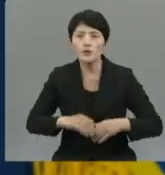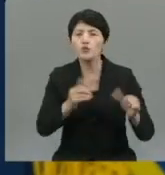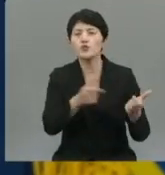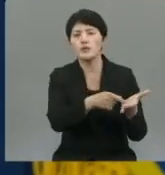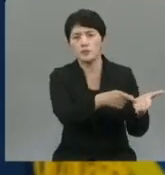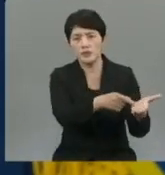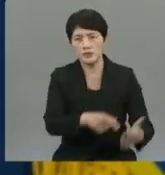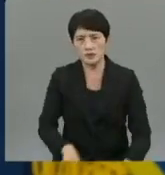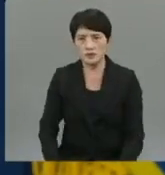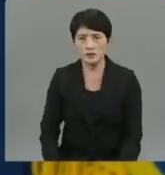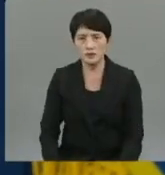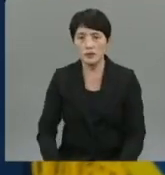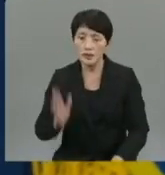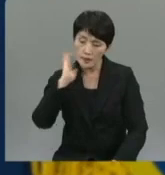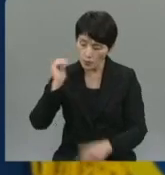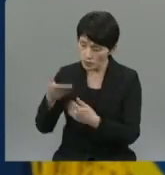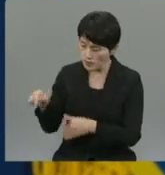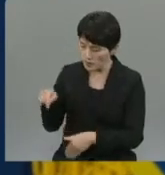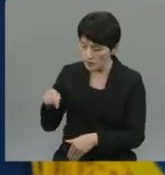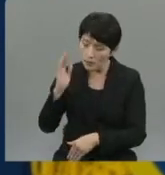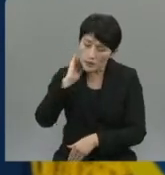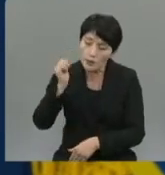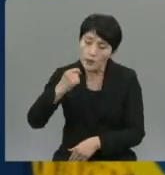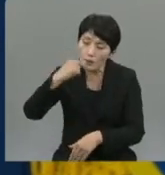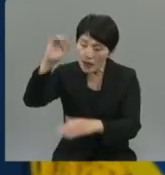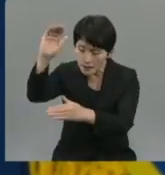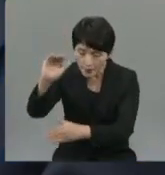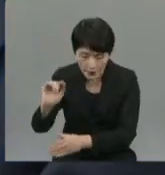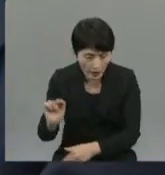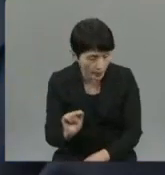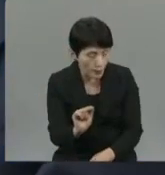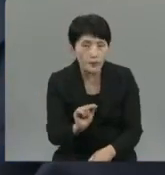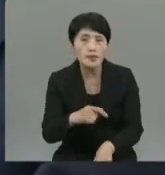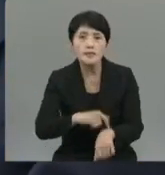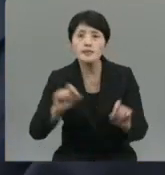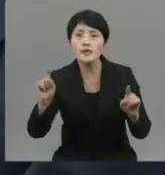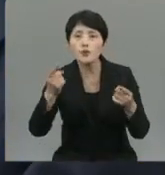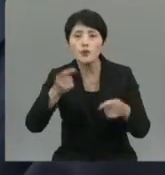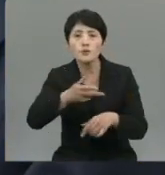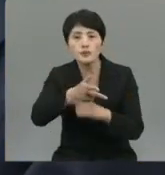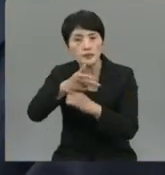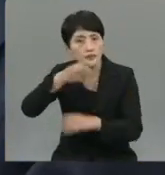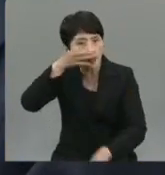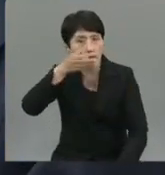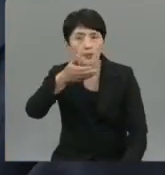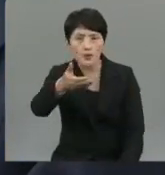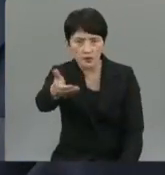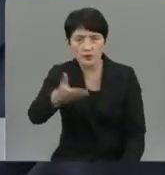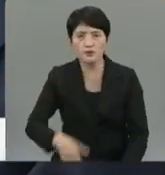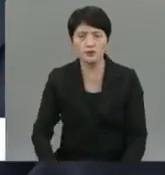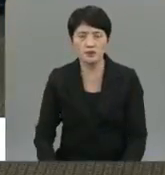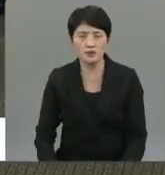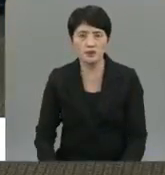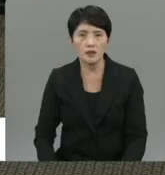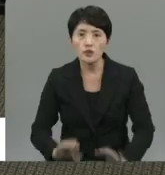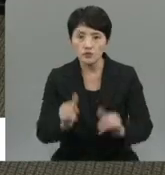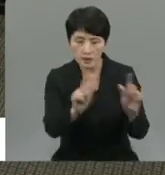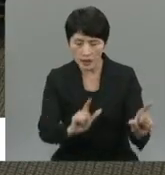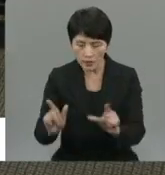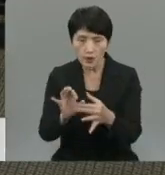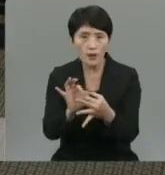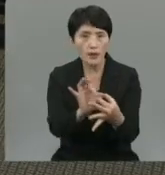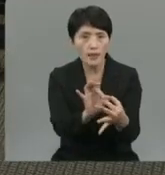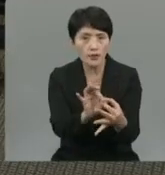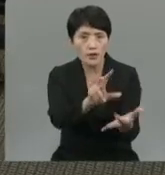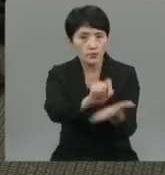văn phòng Tổng thống đã phát trực tiếp những nội dung phát biểu trên của tổng thống tại cuộc họp Nội các được phân tích là nhằm thể hiện quyết tâm đối phó với các vấn đề